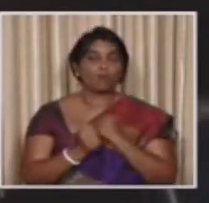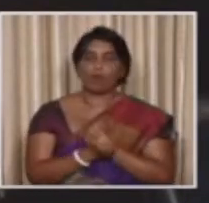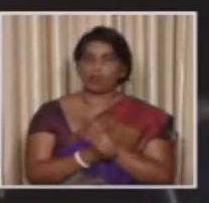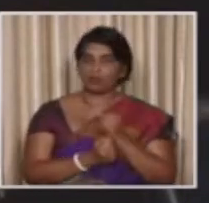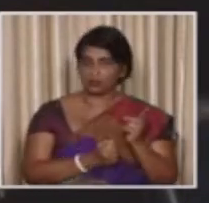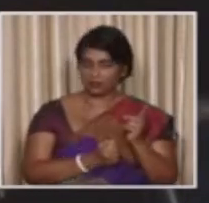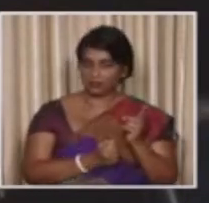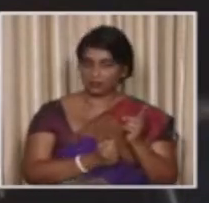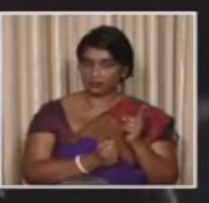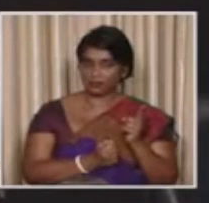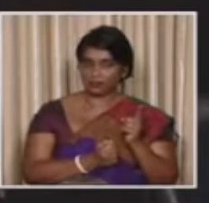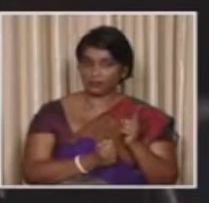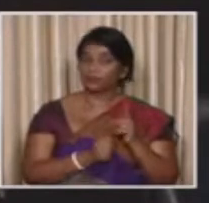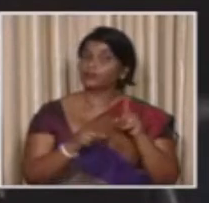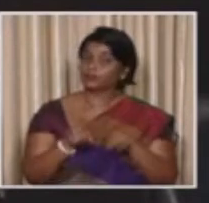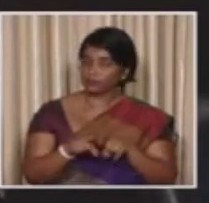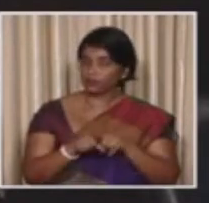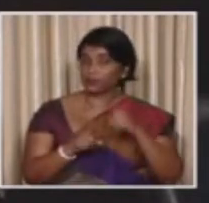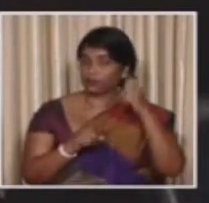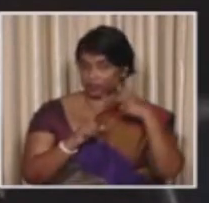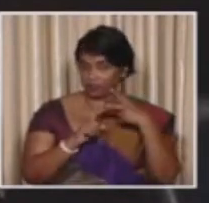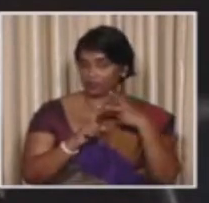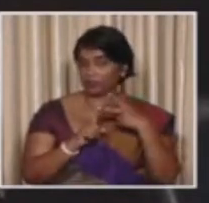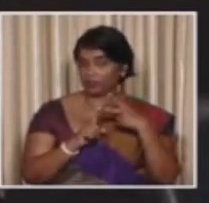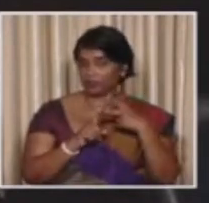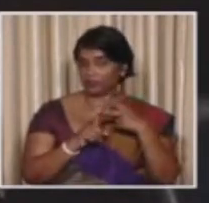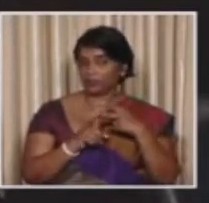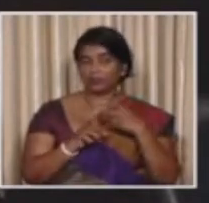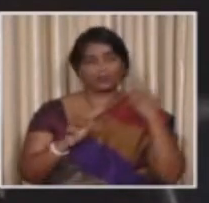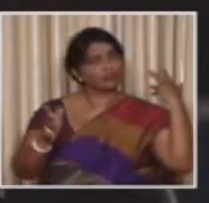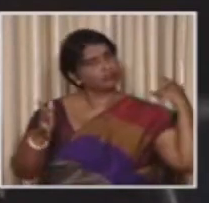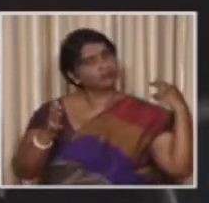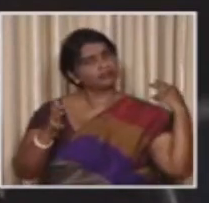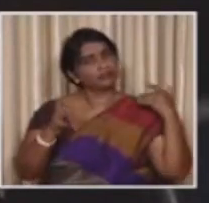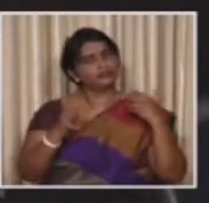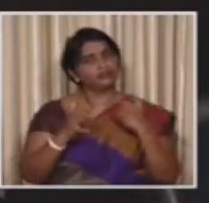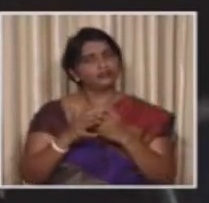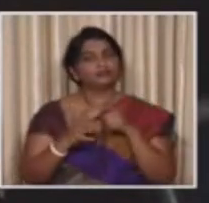පොලිසිය. ඒ වගේම දෙවෙනි කාරණේ ඉතිහාසය පුරාම